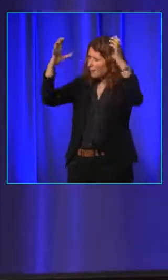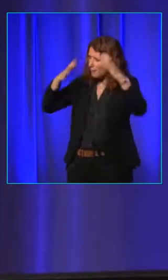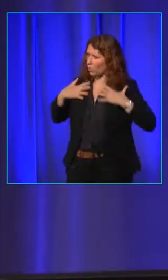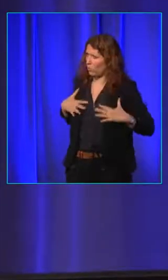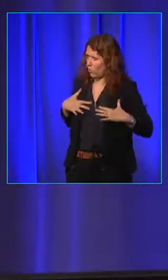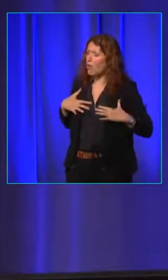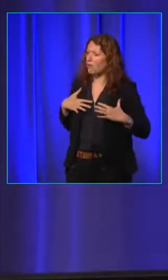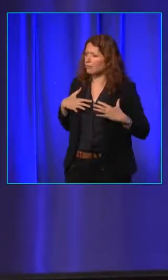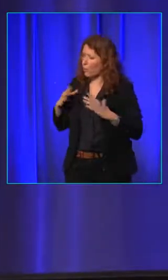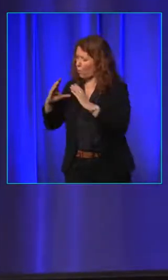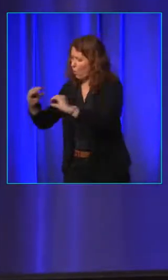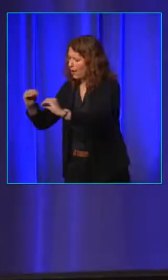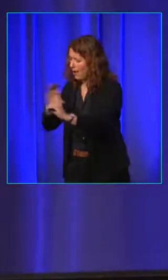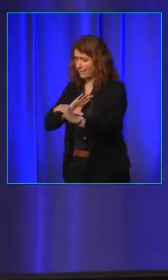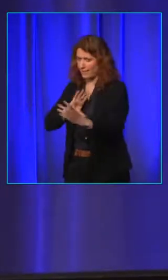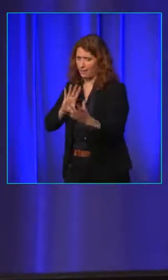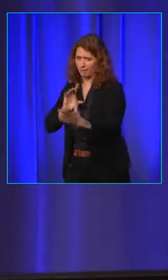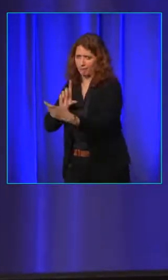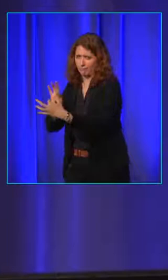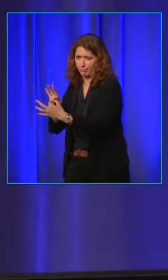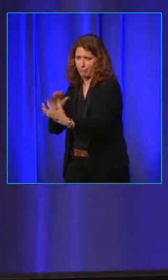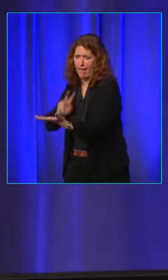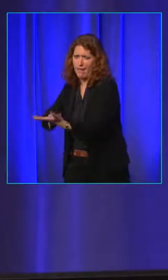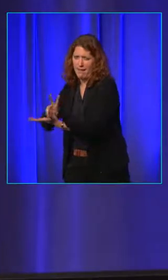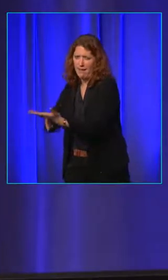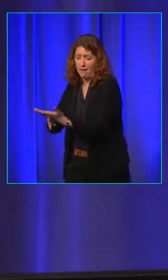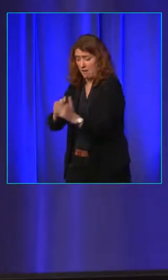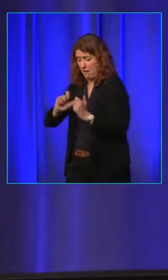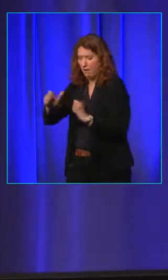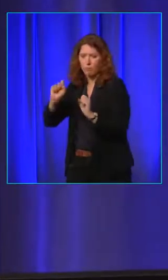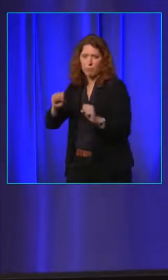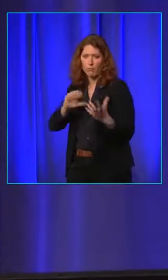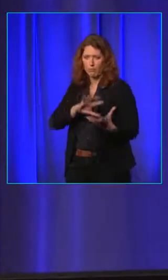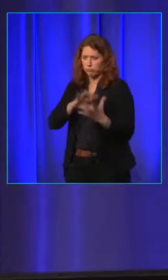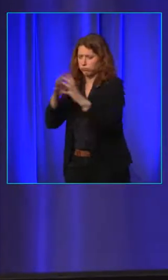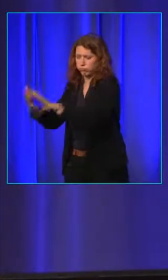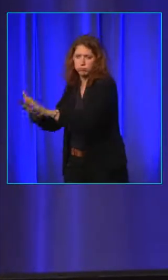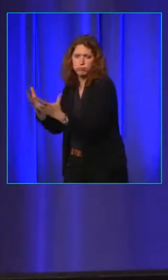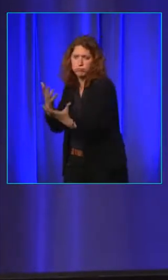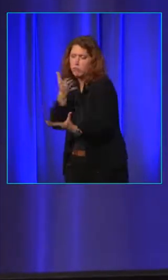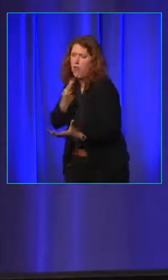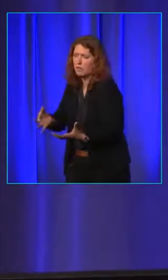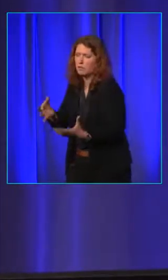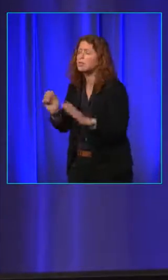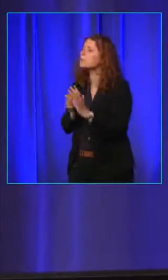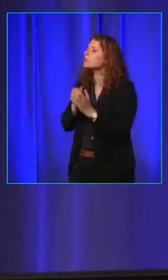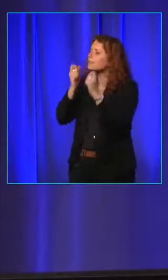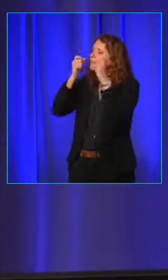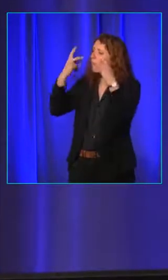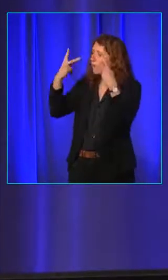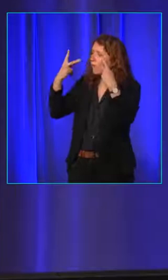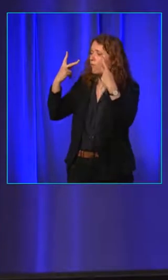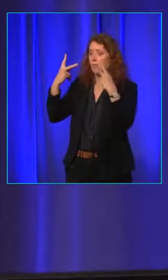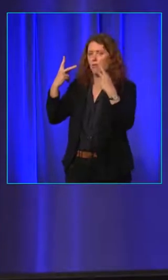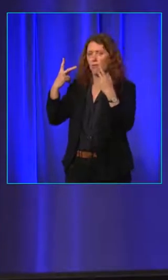pratique réelle. Le transfert est beaucoup plus facilité. Donc, quand j'ouvre les yeux sur le